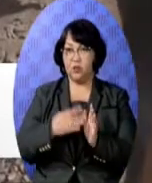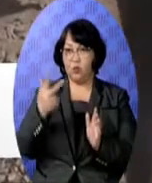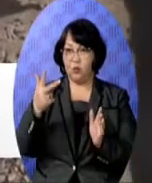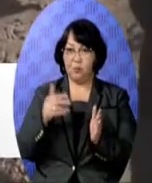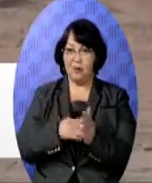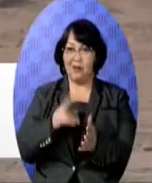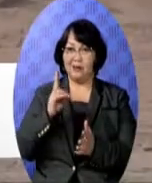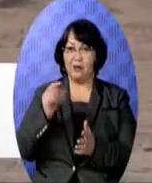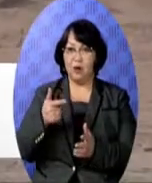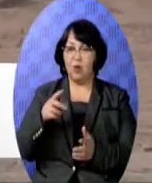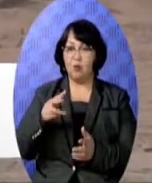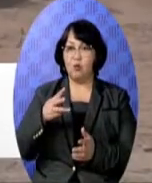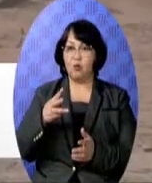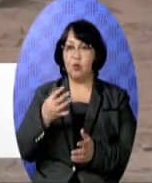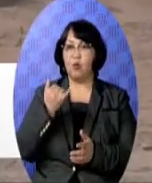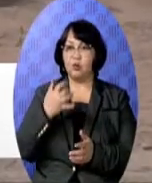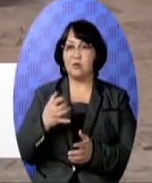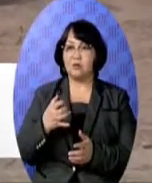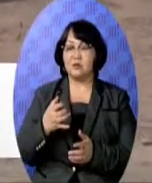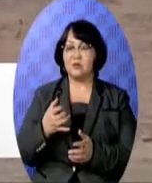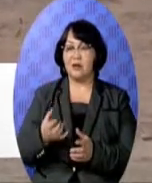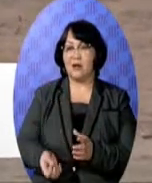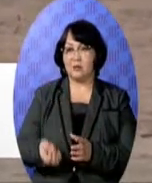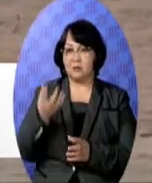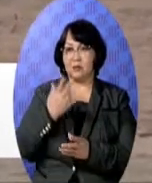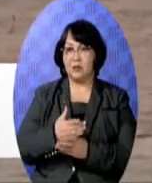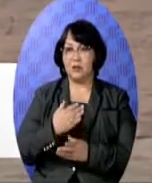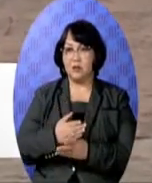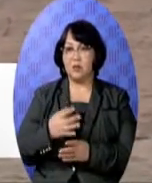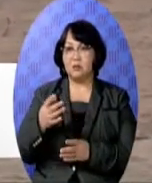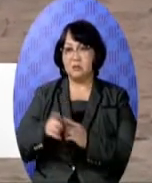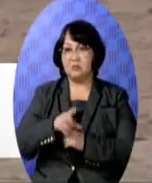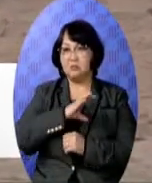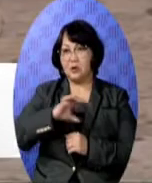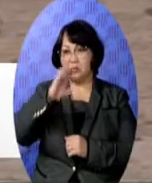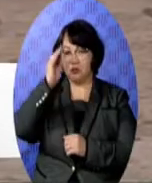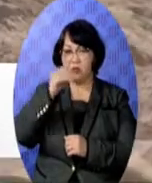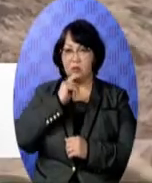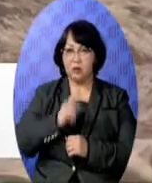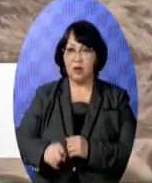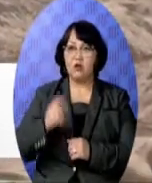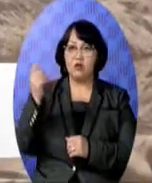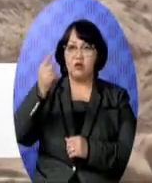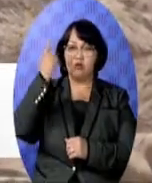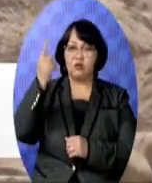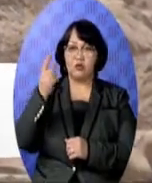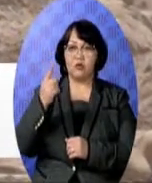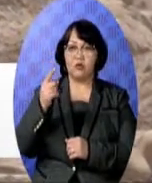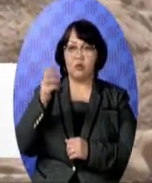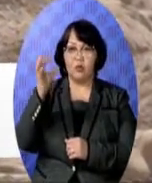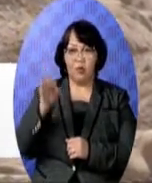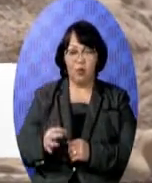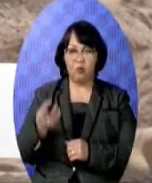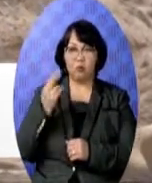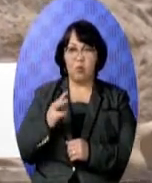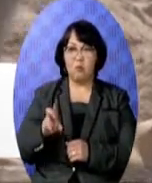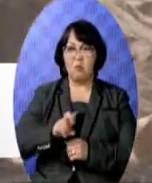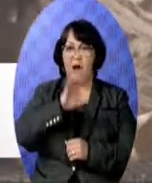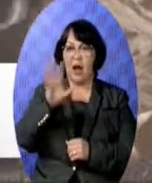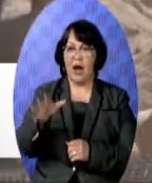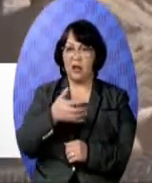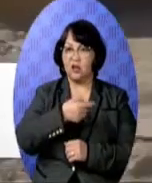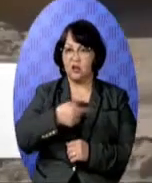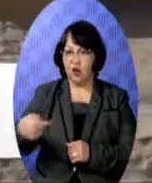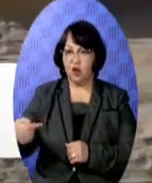мөнгөн ус ялгарч байгааг мэрэгжлийн байгууллагууд тогтоосон байна. Ийм өндөр дүнтэй байгаа нь байгаль орчныг бохирдуулж хүн амьтан хордох эрсдэлтэй гэсэн